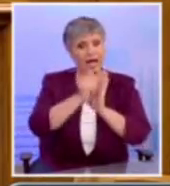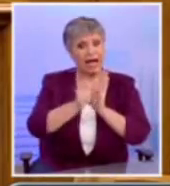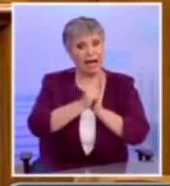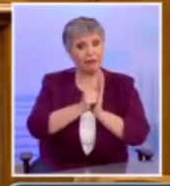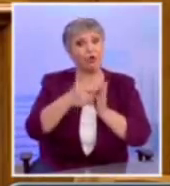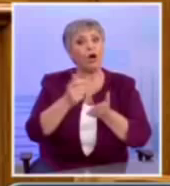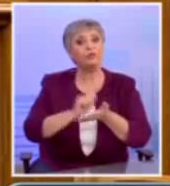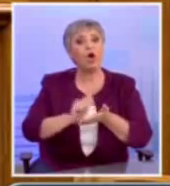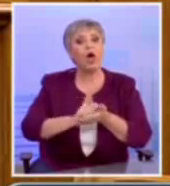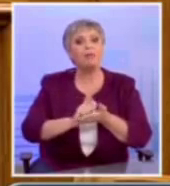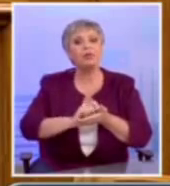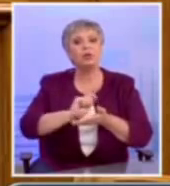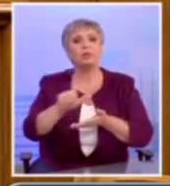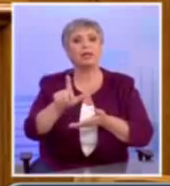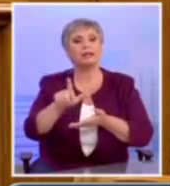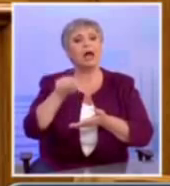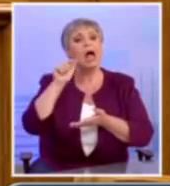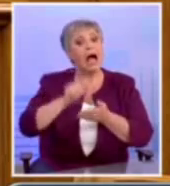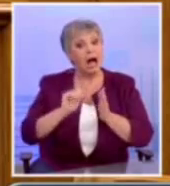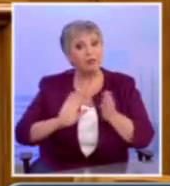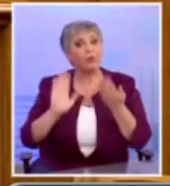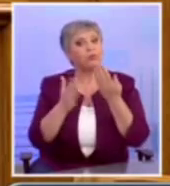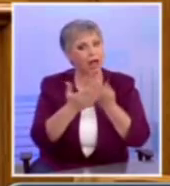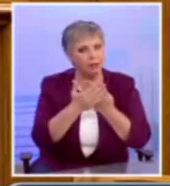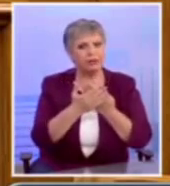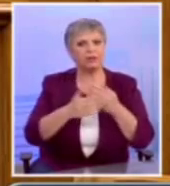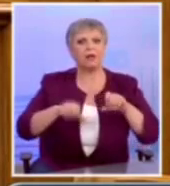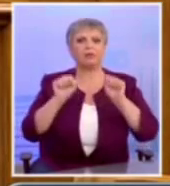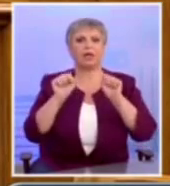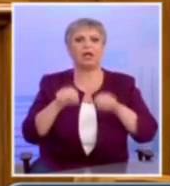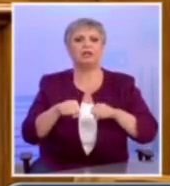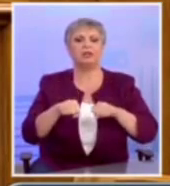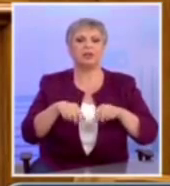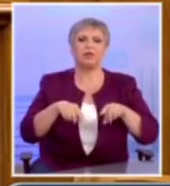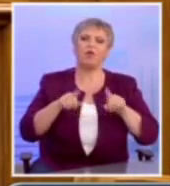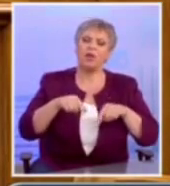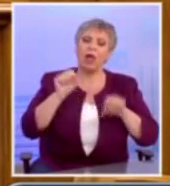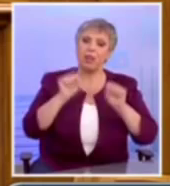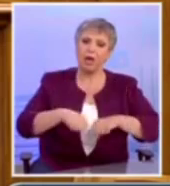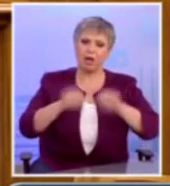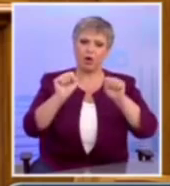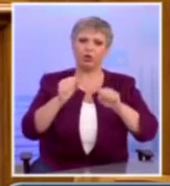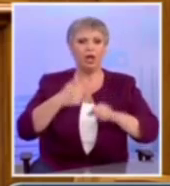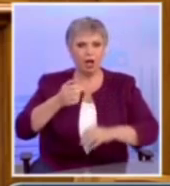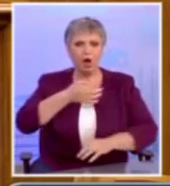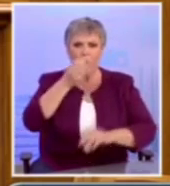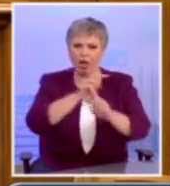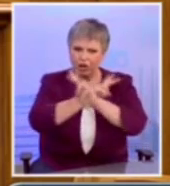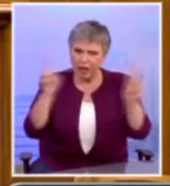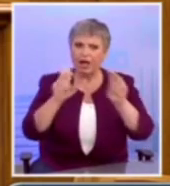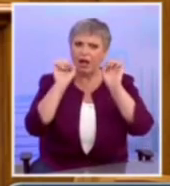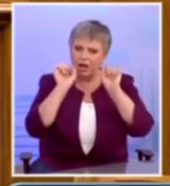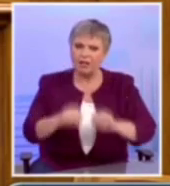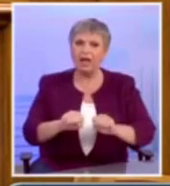είναι μέρος αυτής της συμφωνίας, είναι μέρος αυτό που ψηφίζουμε, δηλαδή νομίζω ότι είναι ξεκάθαρο. Κυρίες και